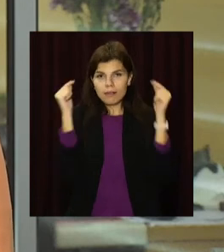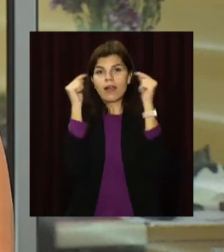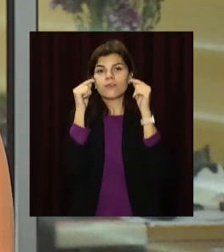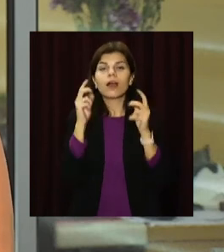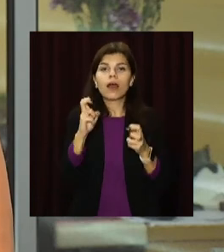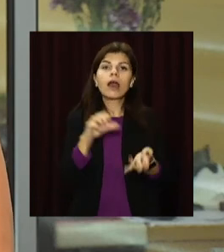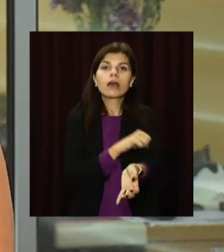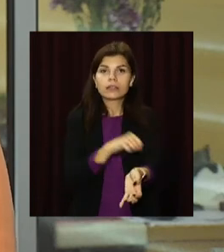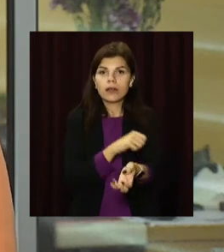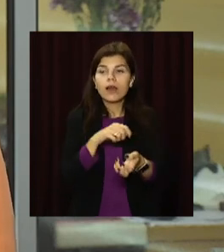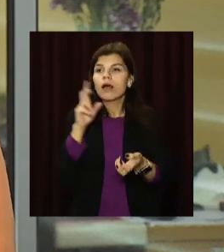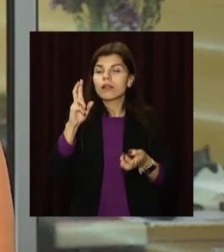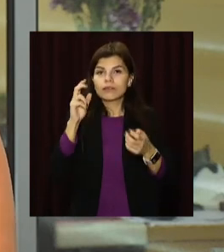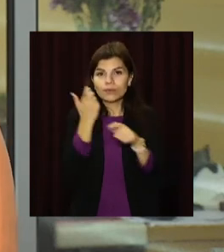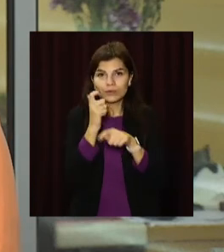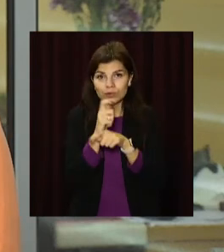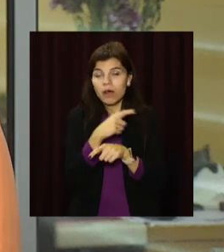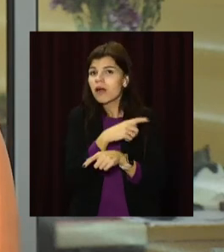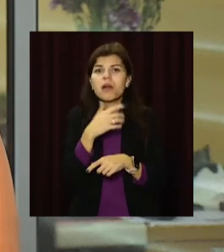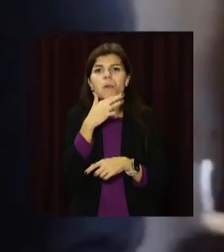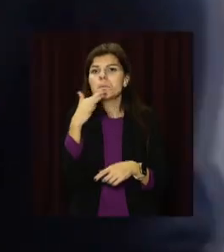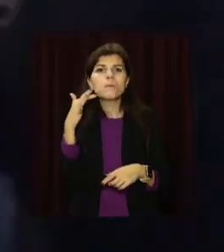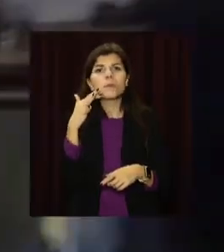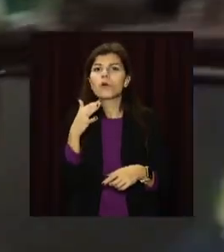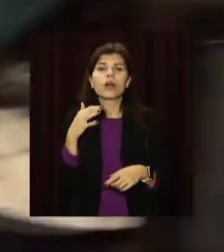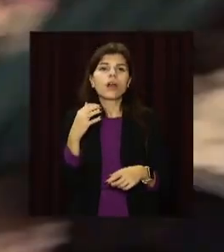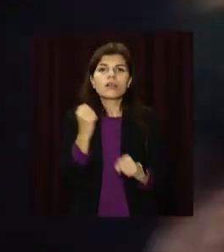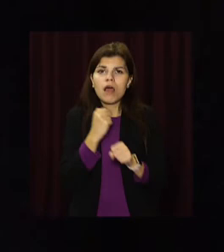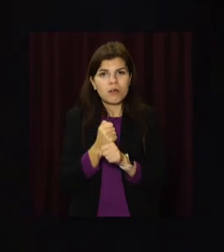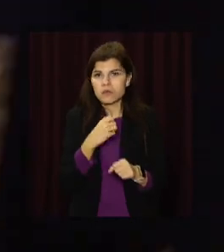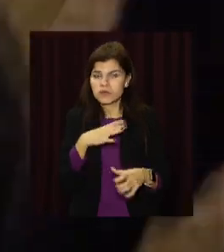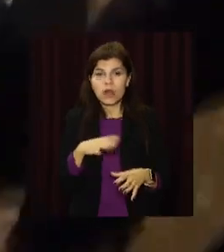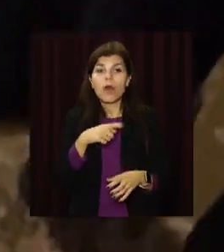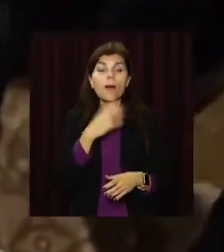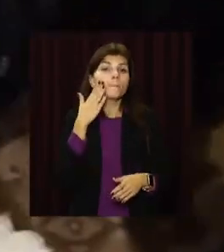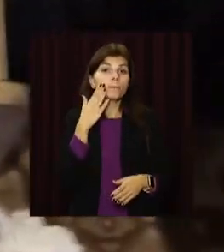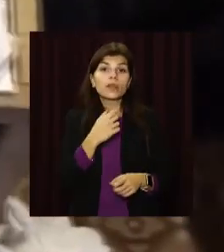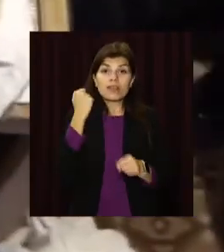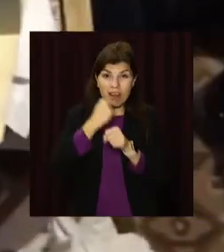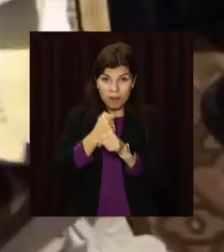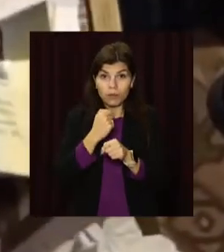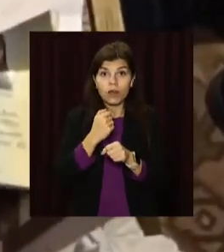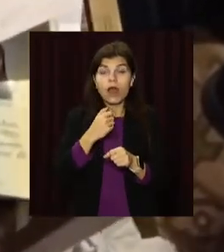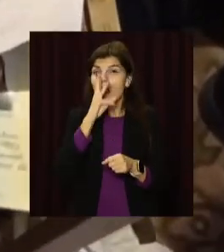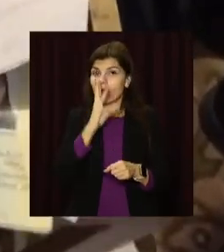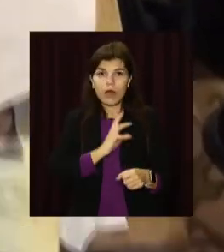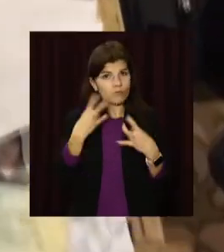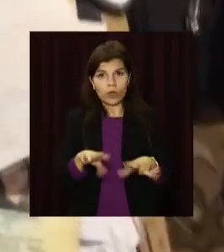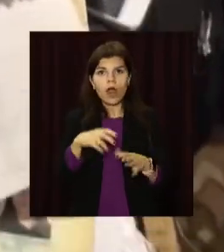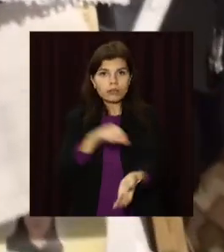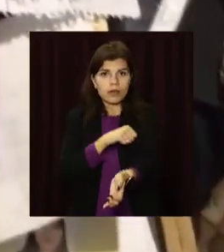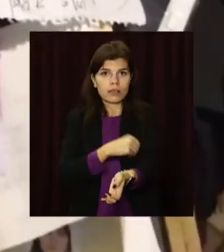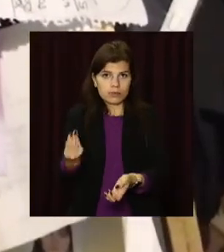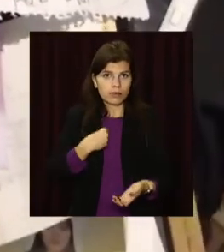допомогою наркозалежних. Ті багато не просили, працювали за дозу. Правоохоронці обшукали помешкання зловмисників і вилучили